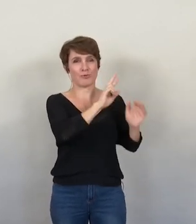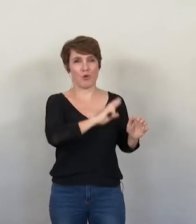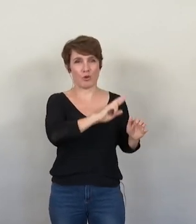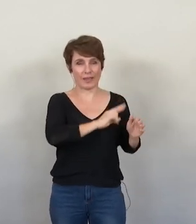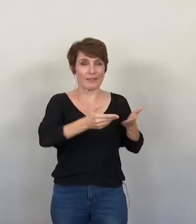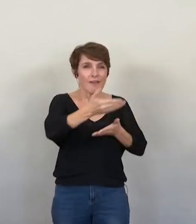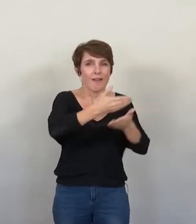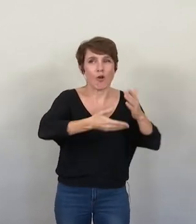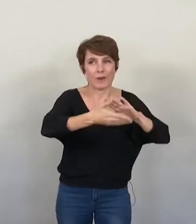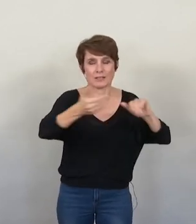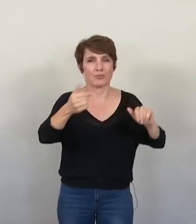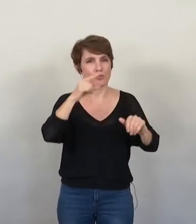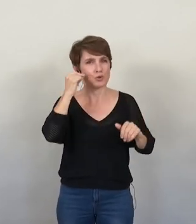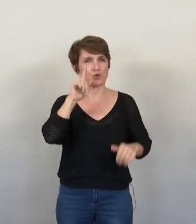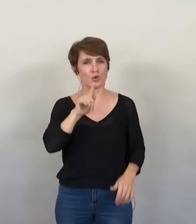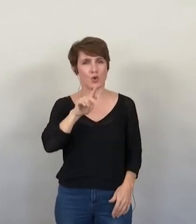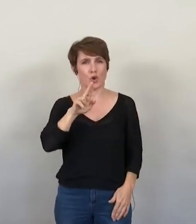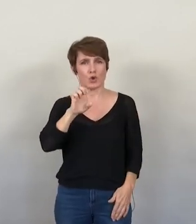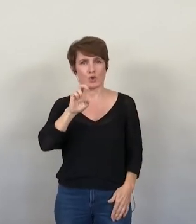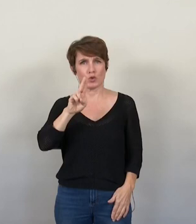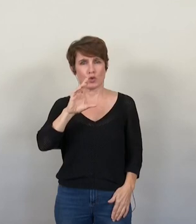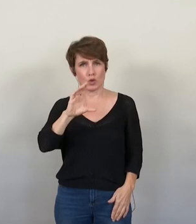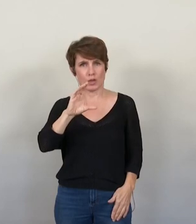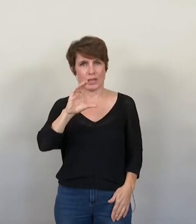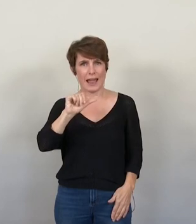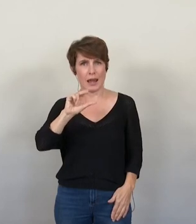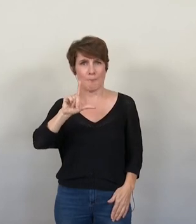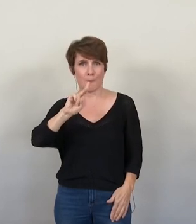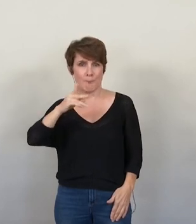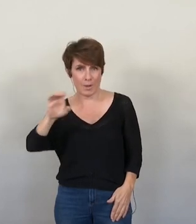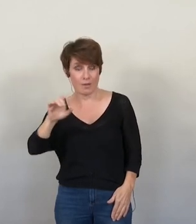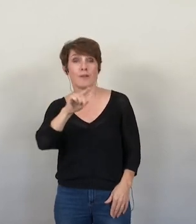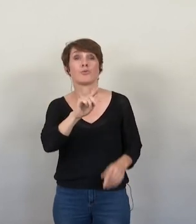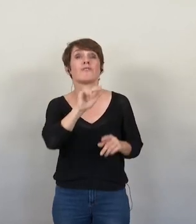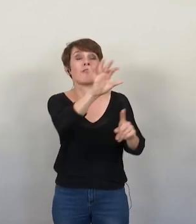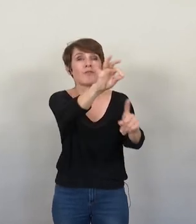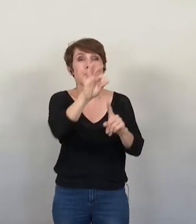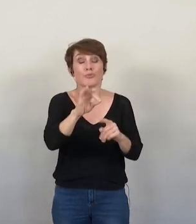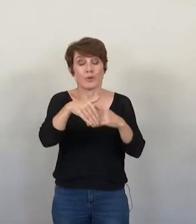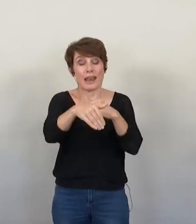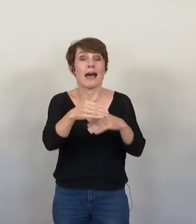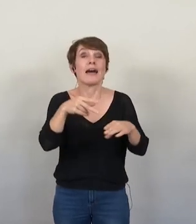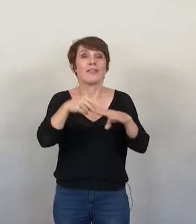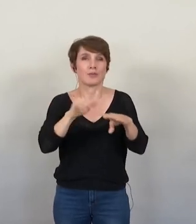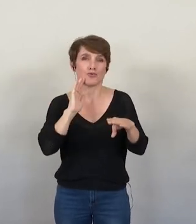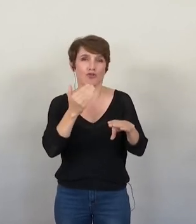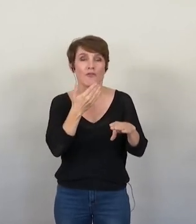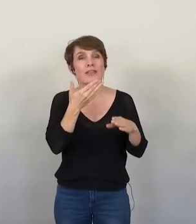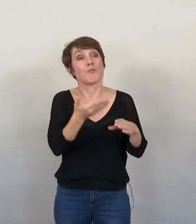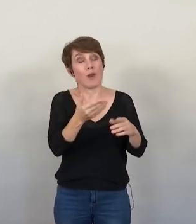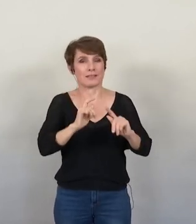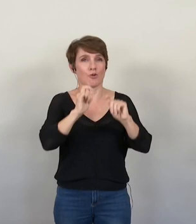qui arrive lui donc début janvier et qui est jusqu'à présent et jusqu'à fin décembre directeur